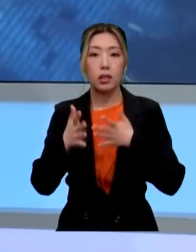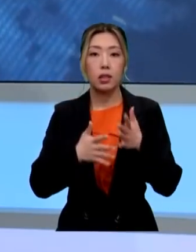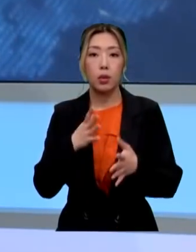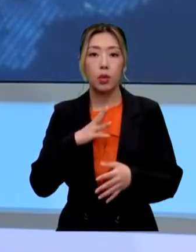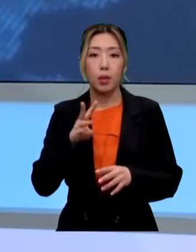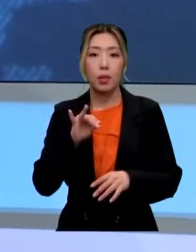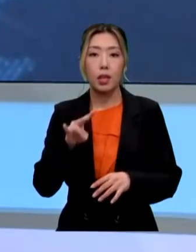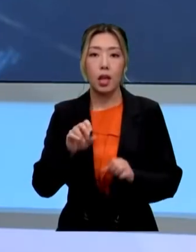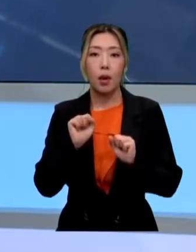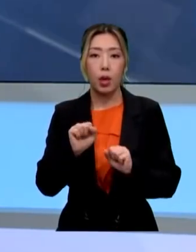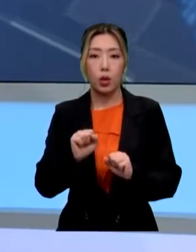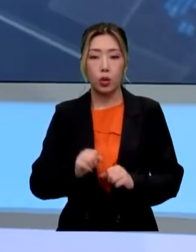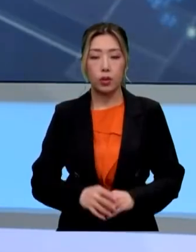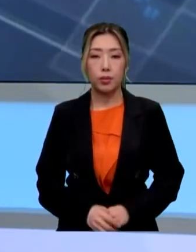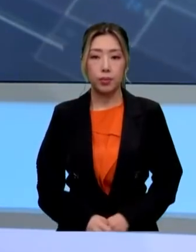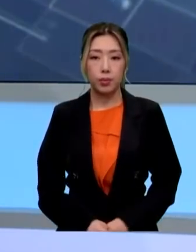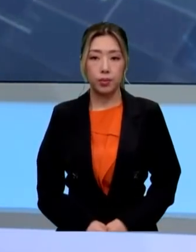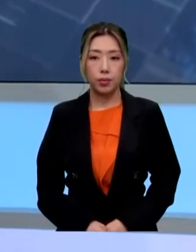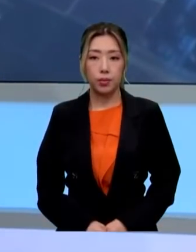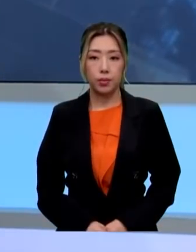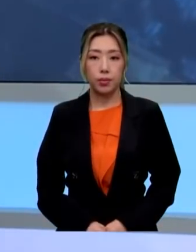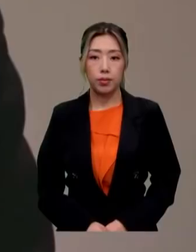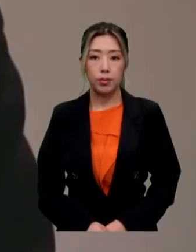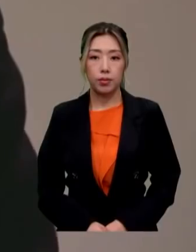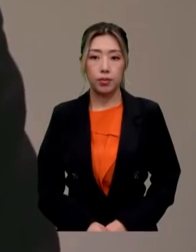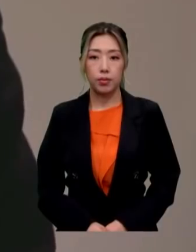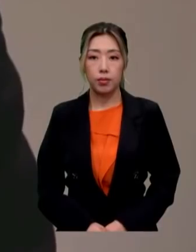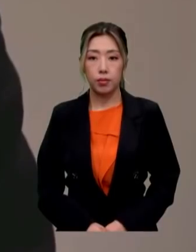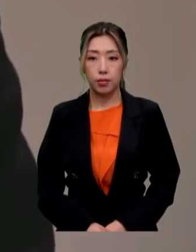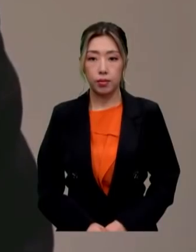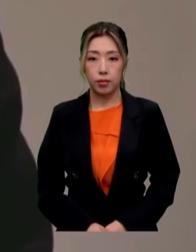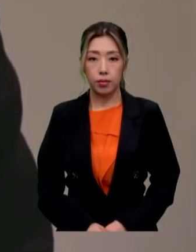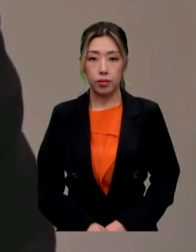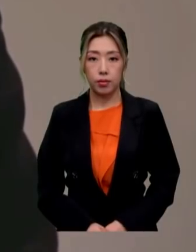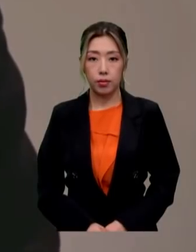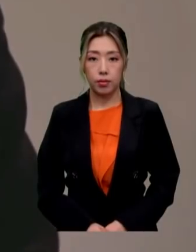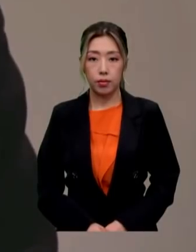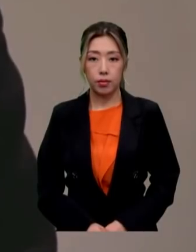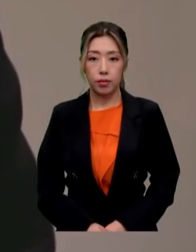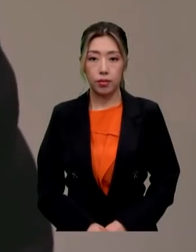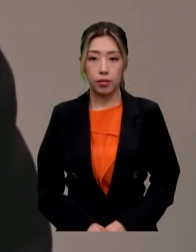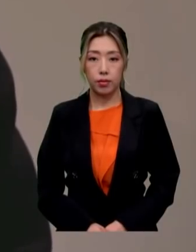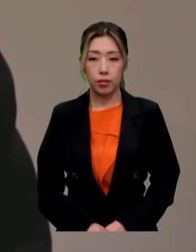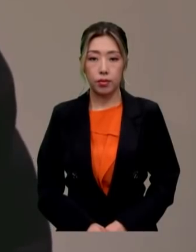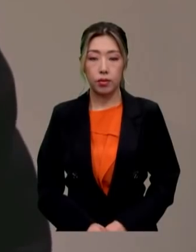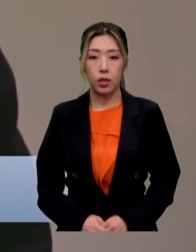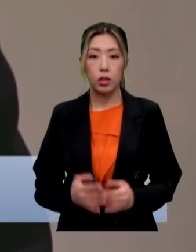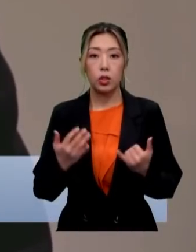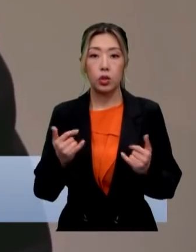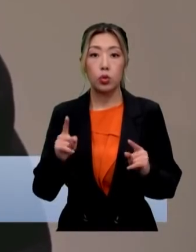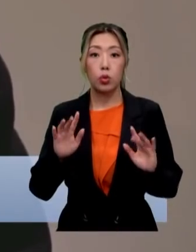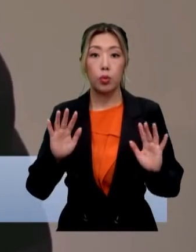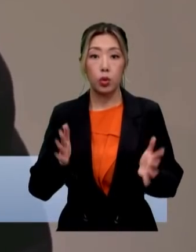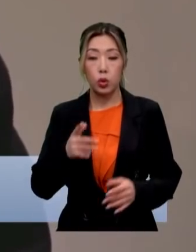Минобороны. Вот что он сказал. Давайте послушаем. То, что происходит на